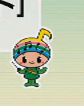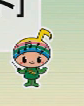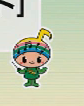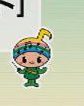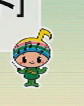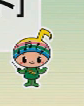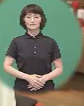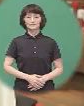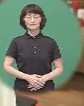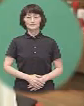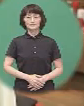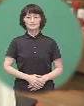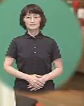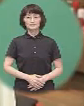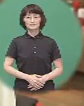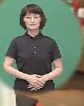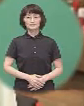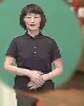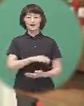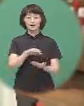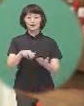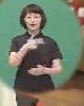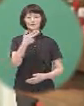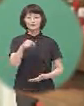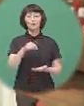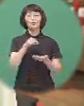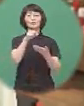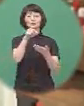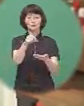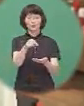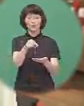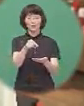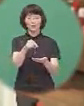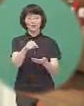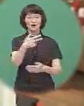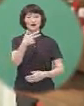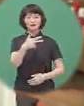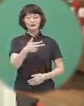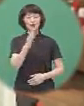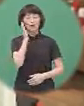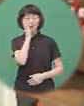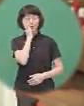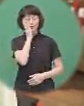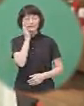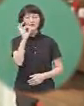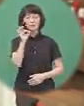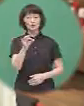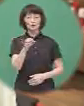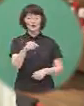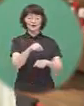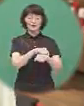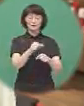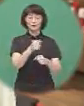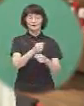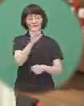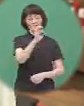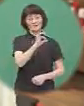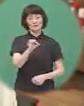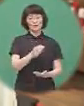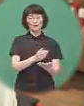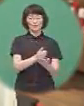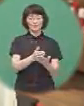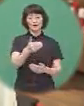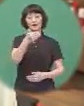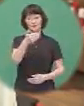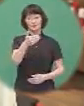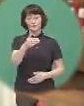。 郡山市のギフトは郡山市の美味しいものや特産品を9種類詰め込んだカ